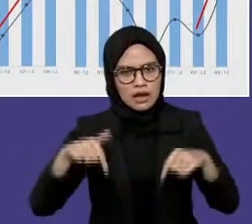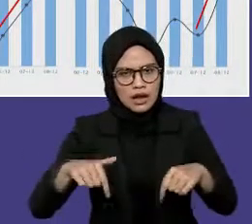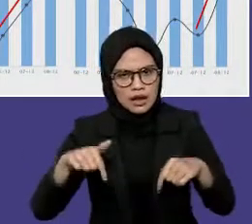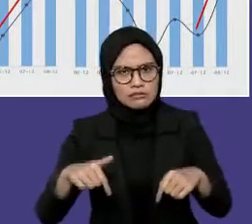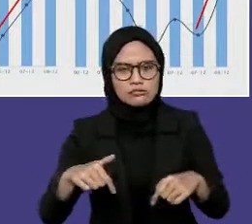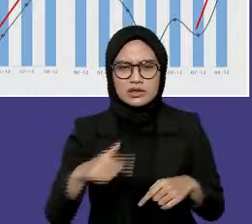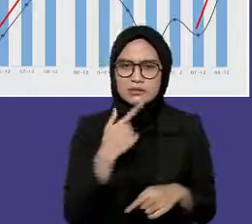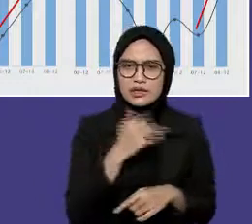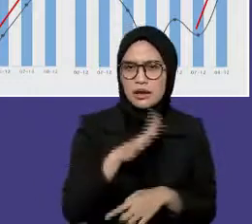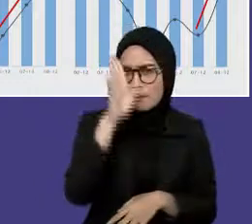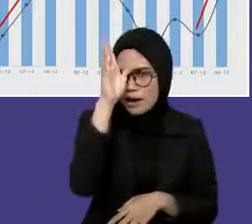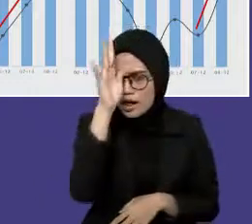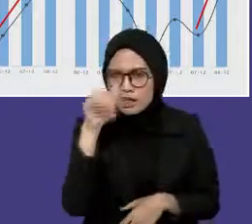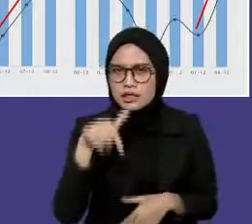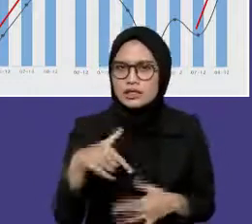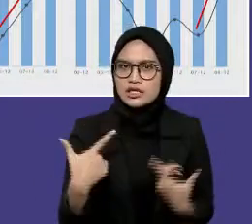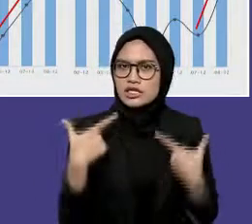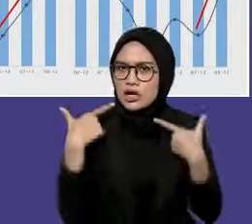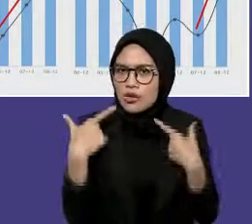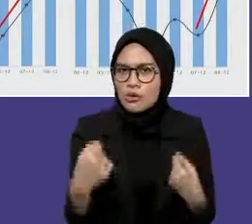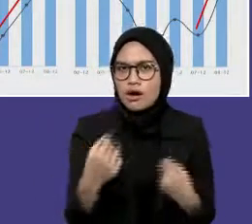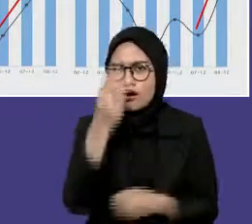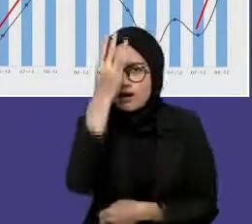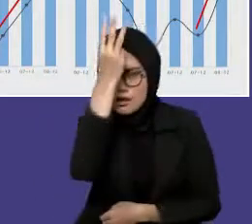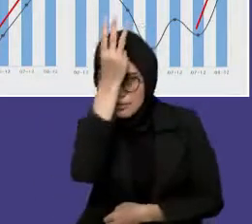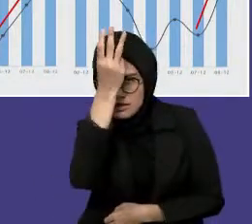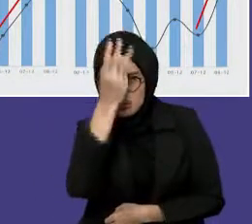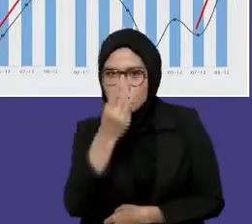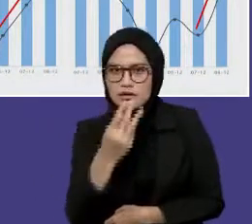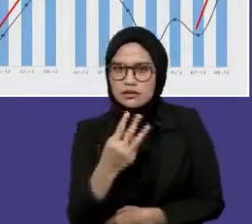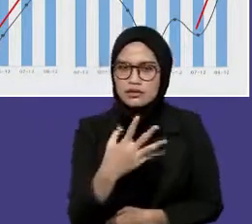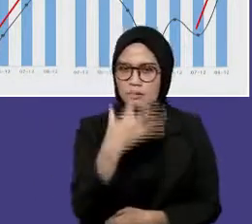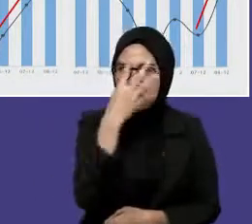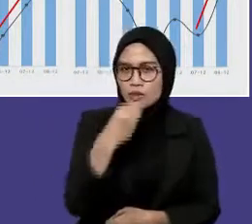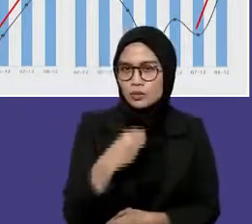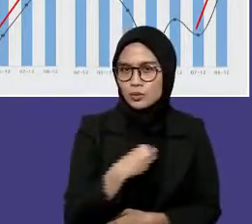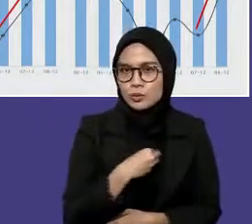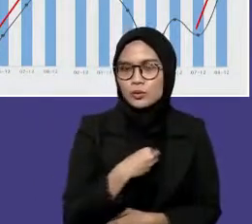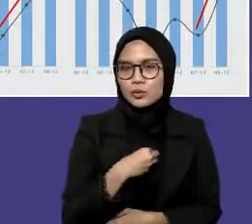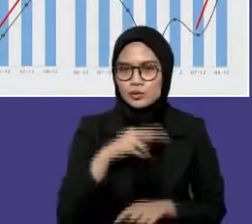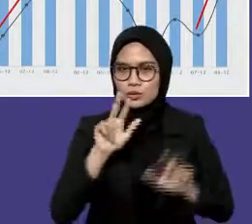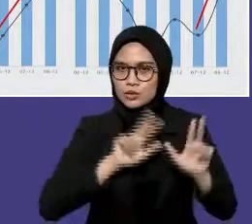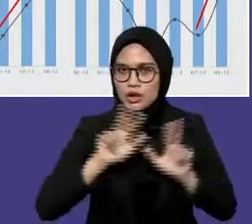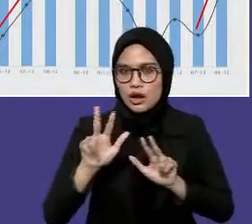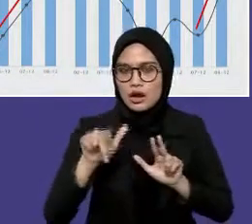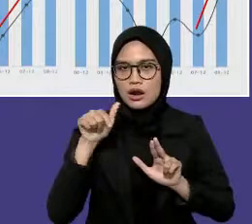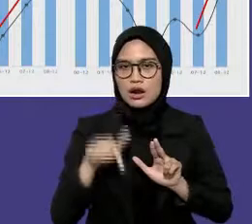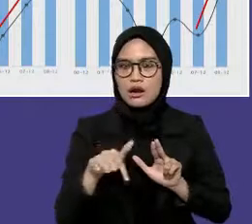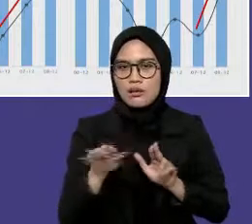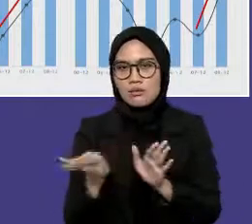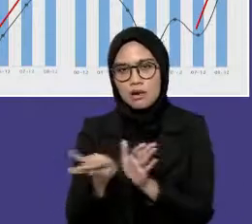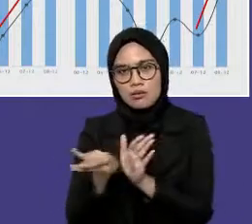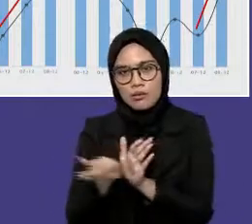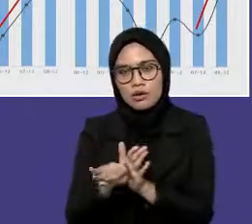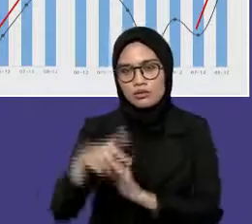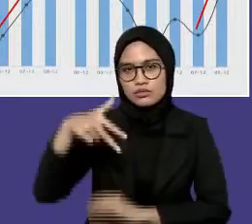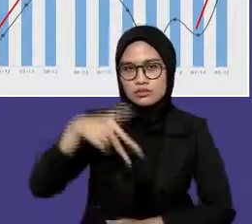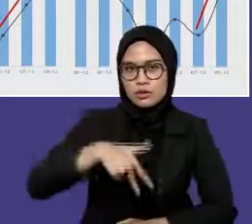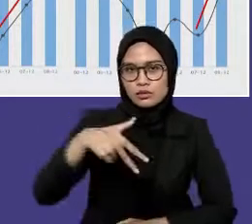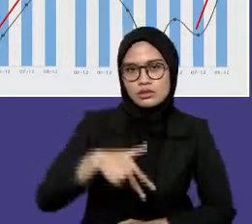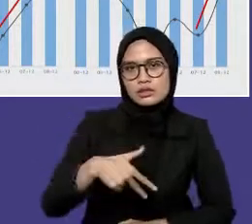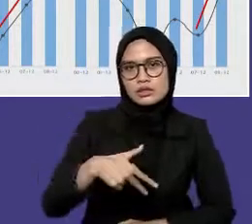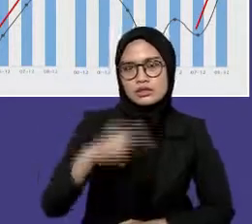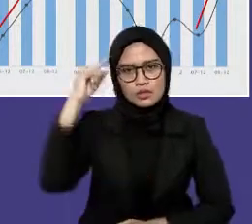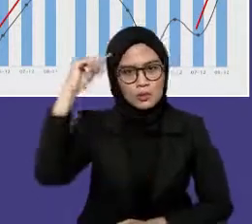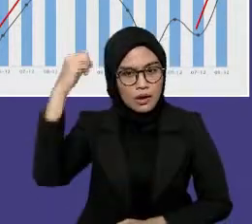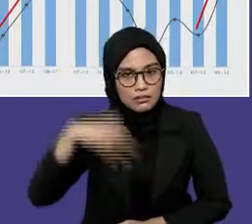yaitu Bali, Jawa, Kalimantan, Maluku, Nusa Tenggara, Papua, Sulawesi, dan